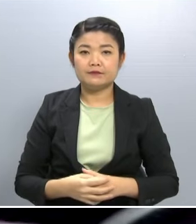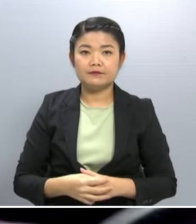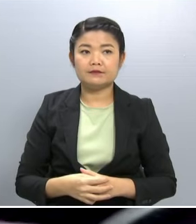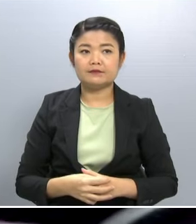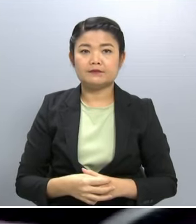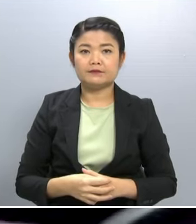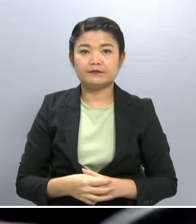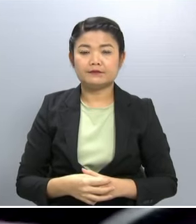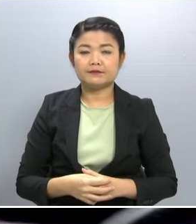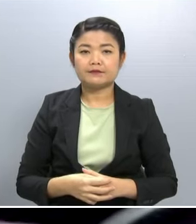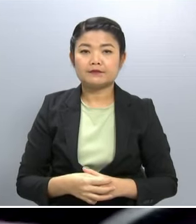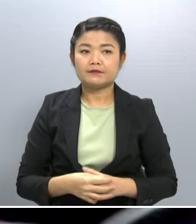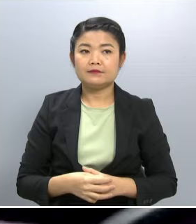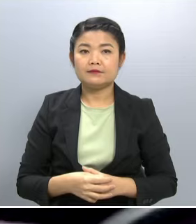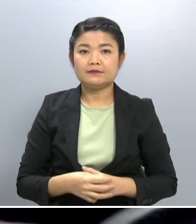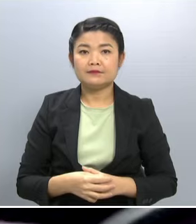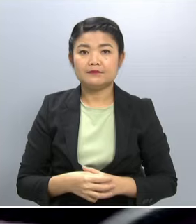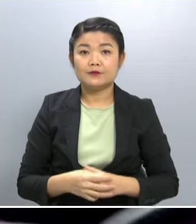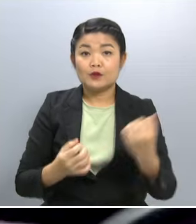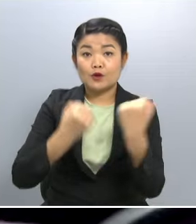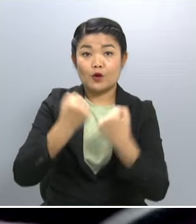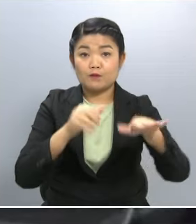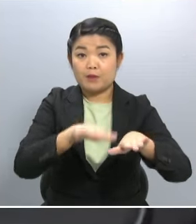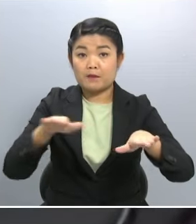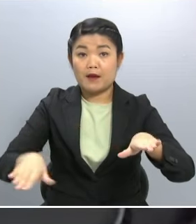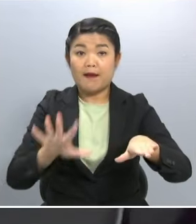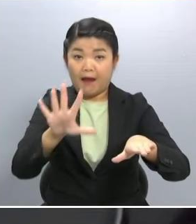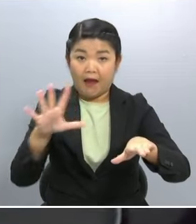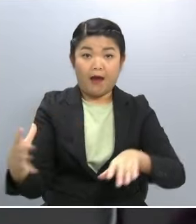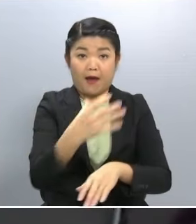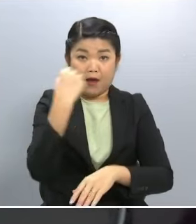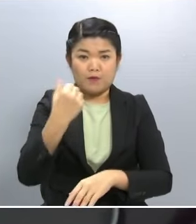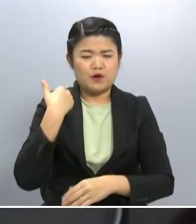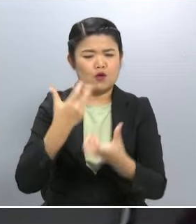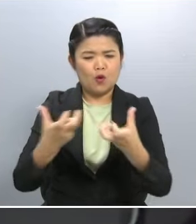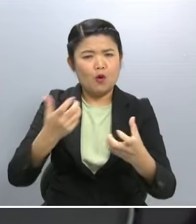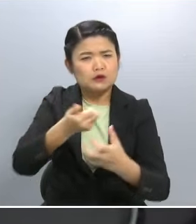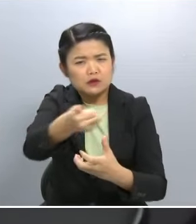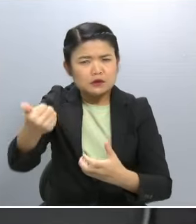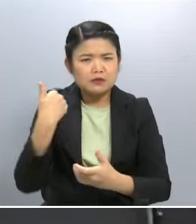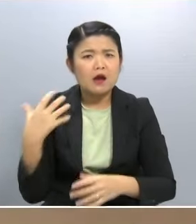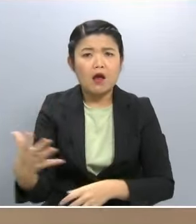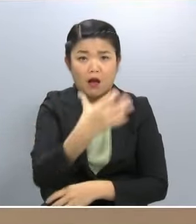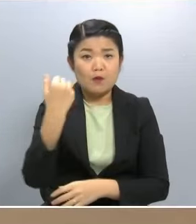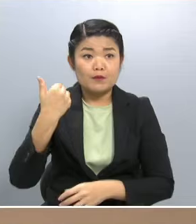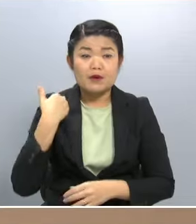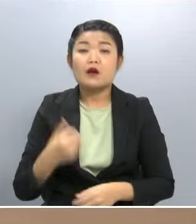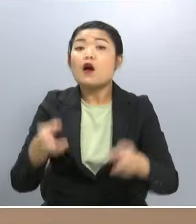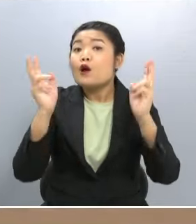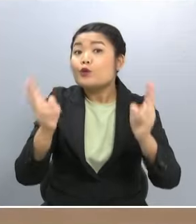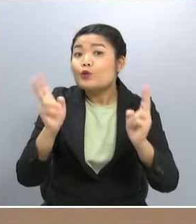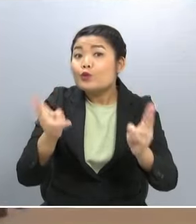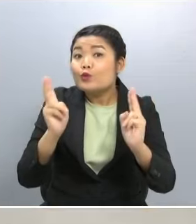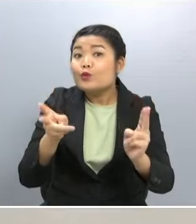ผู้ชมครับก็เป็นประเด็นนะฮะนอกจากรถยนต์หรู 5คันที่ตำรวจยึดมาได้แล้วนะครับยังมีทรัพย์สินอื่นๆอีกเยอะแยะมากมายนะครับมีตุ๊กตาด้วย